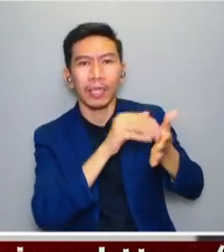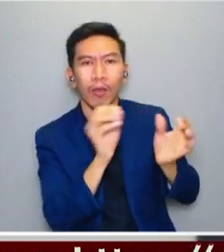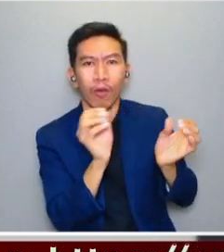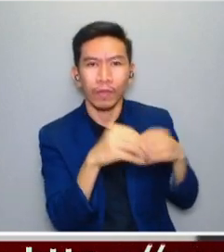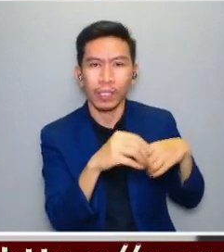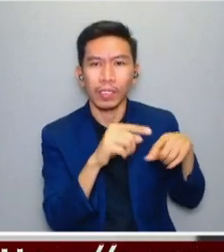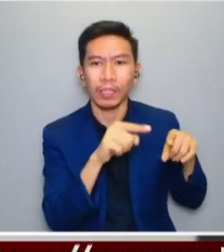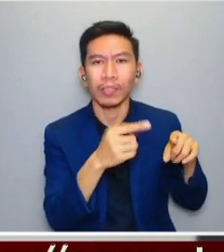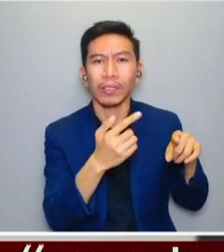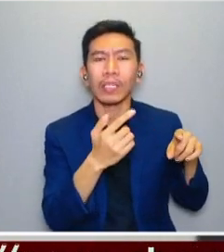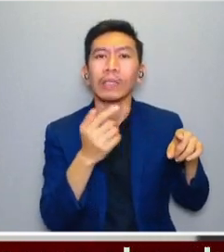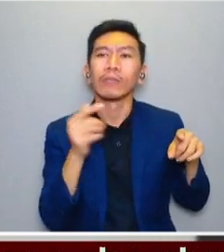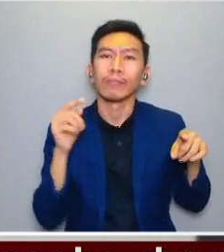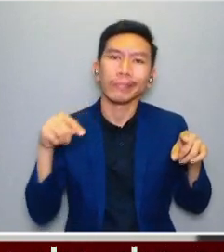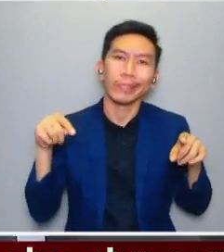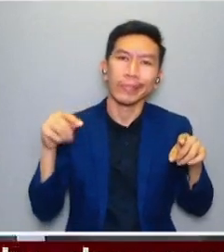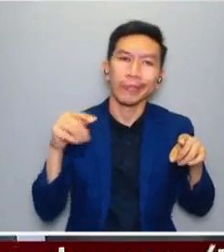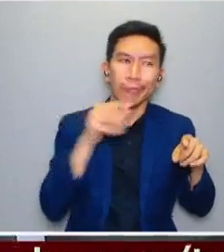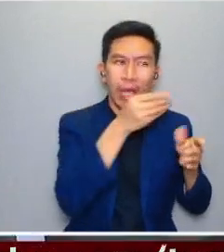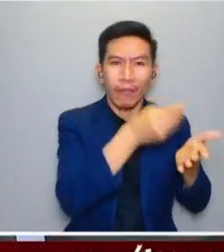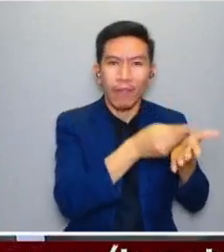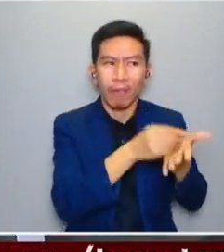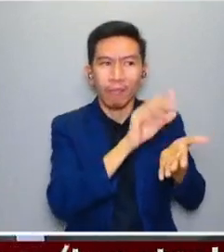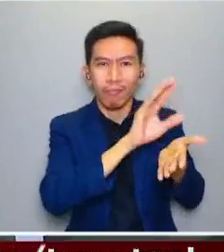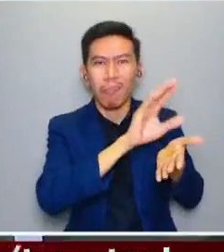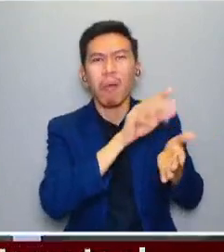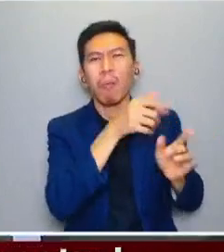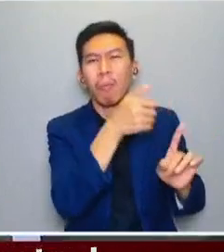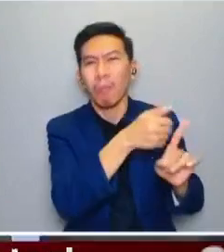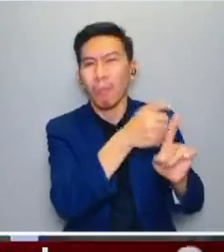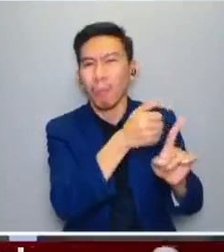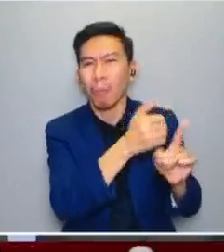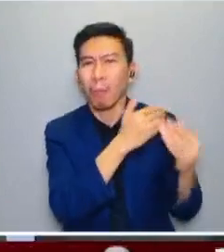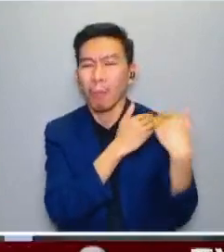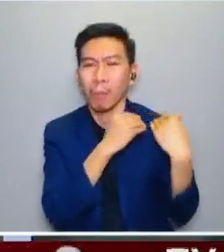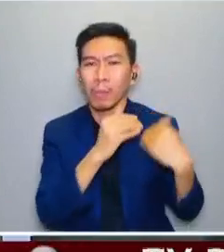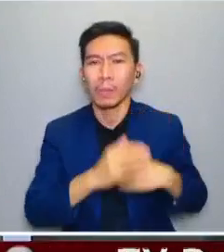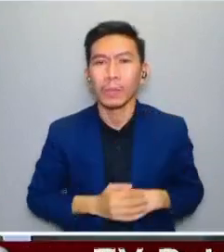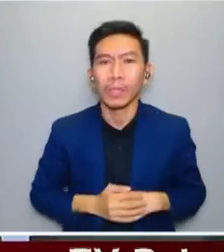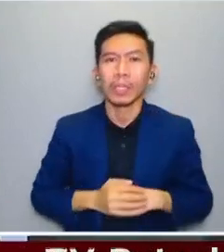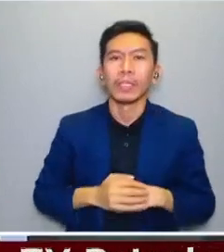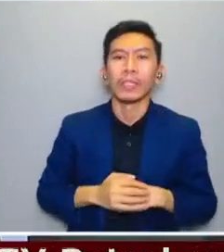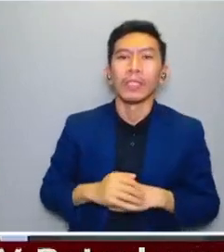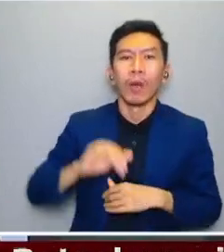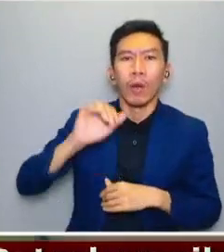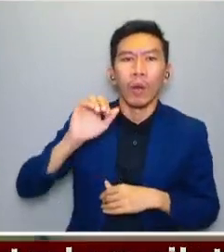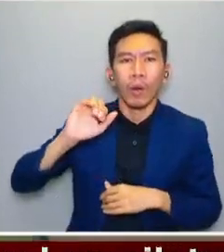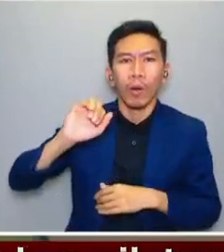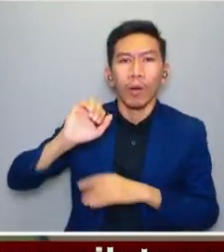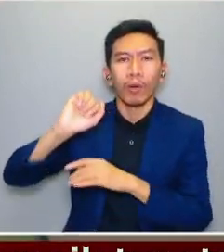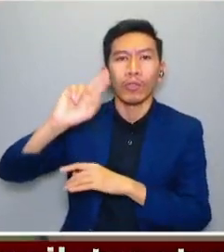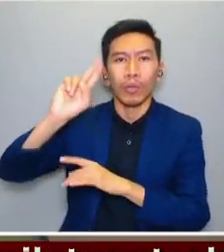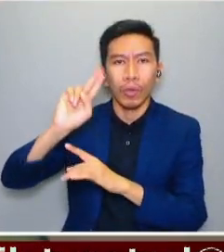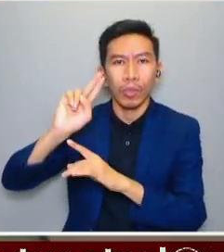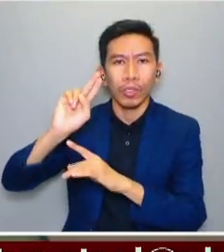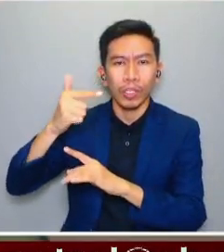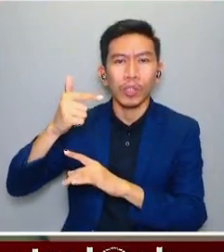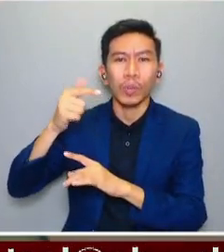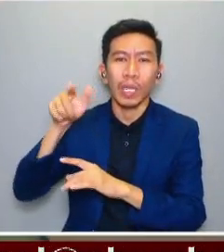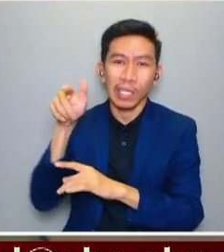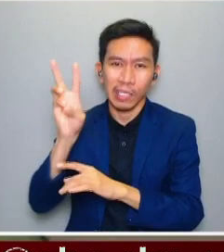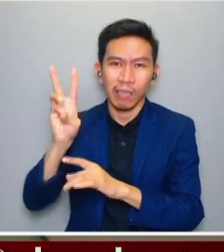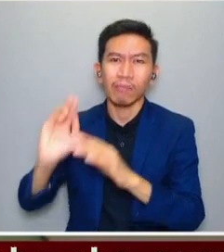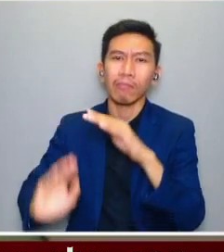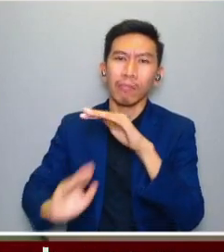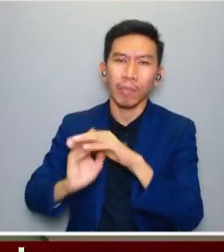to the release of fund, nasa kanila na po yon. Hanggang Webes o August 26 ang ibinibigay na deadline ng DOH sa mga